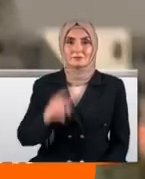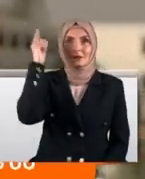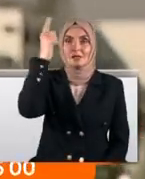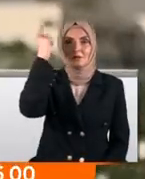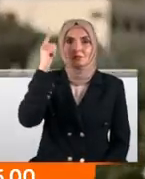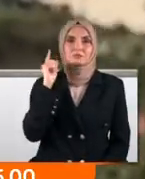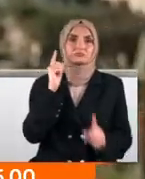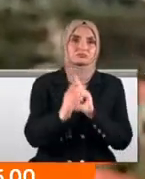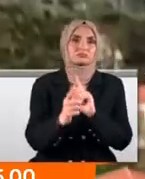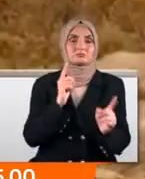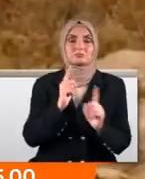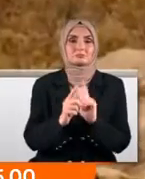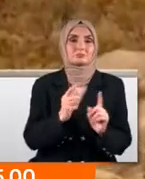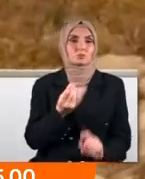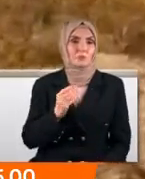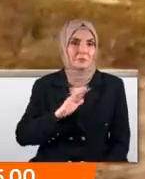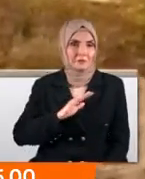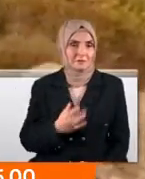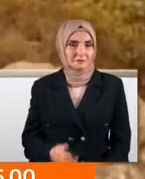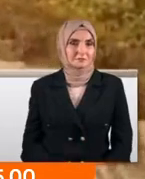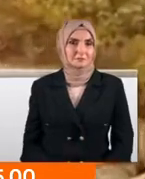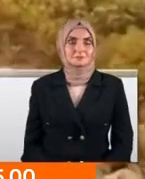Helikopterlerin biri iniyor, biri kalkıyor.